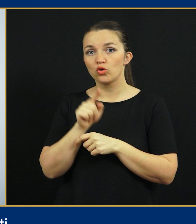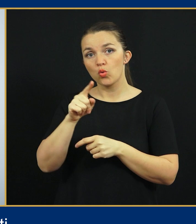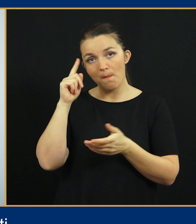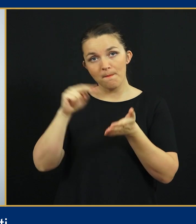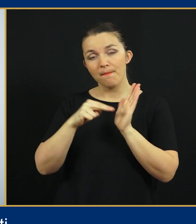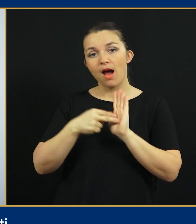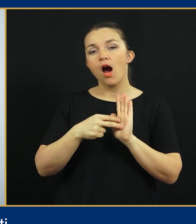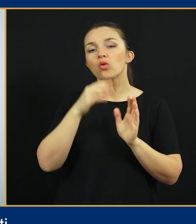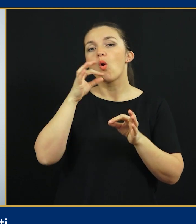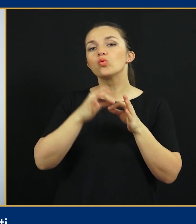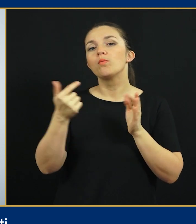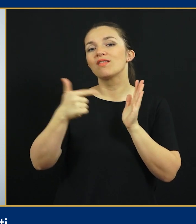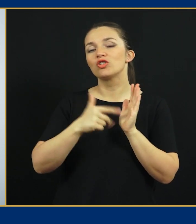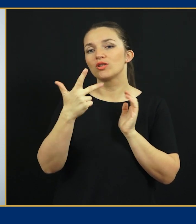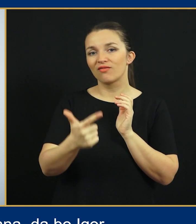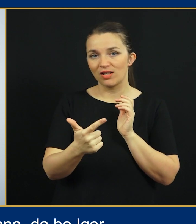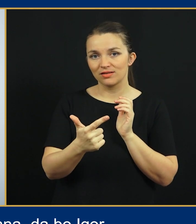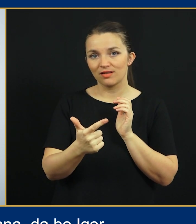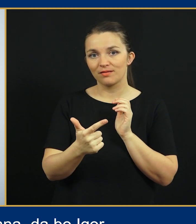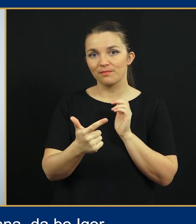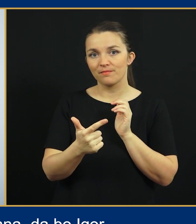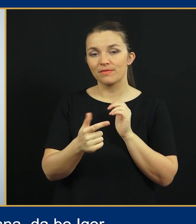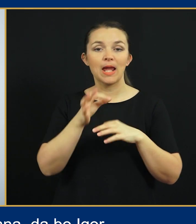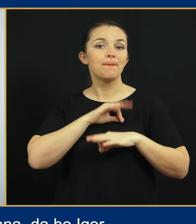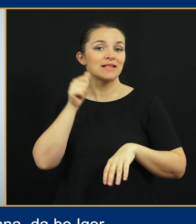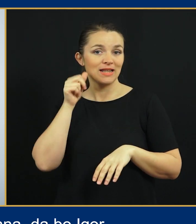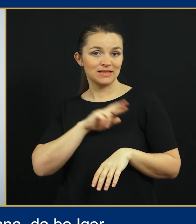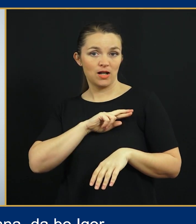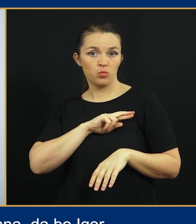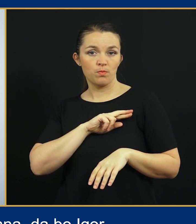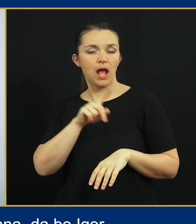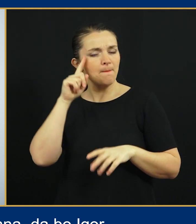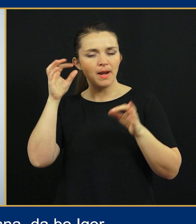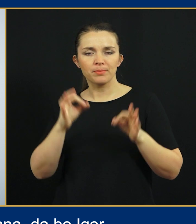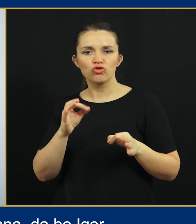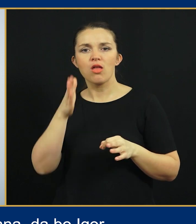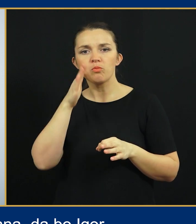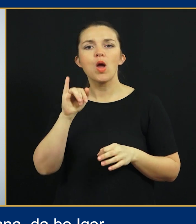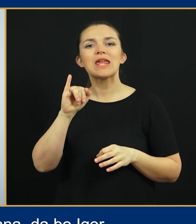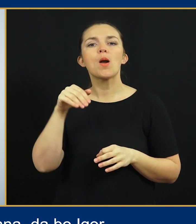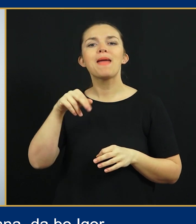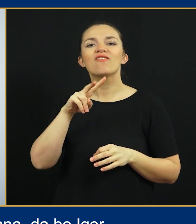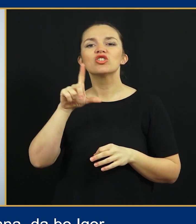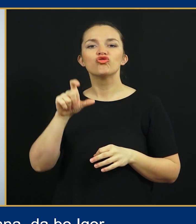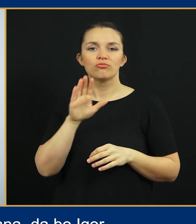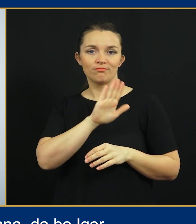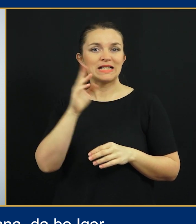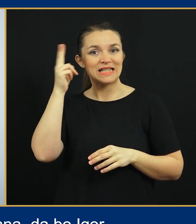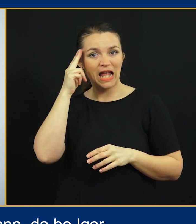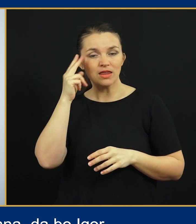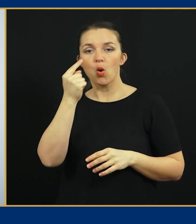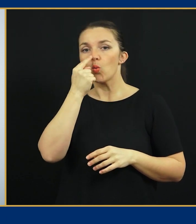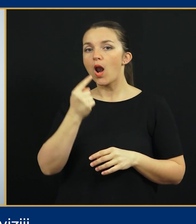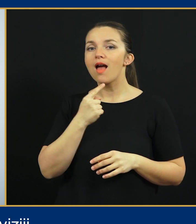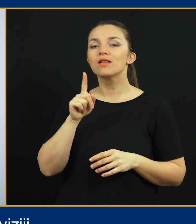oktobru 2023. Predsednica republike je prepričana, da bo Igor Mervič s svojim znanjem, ugledom in